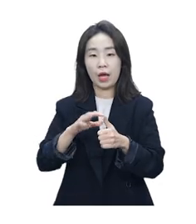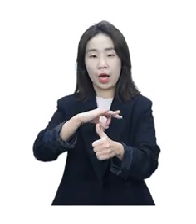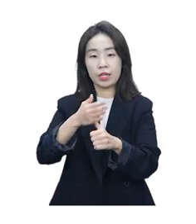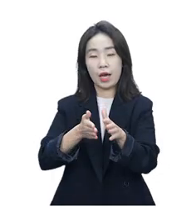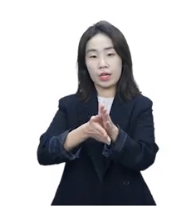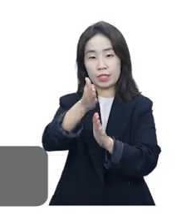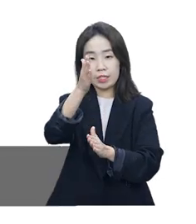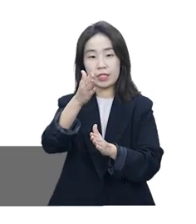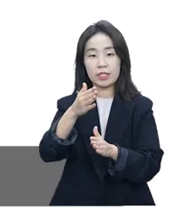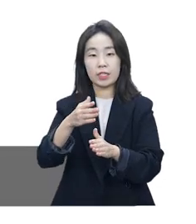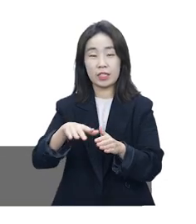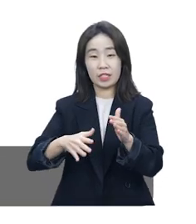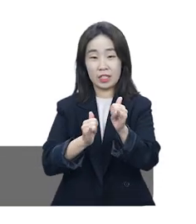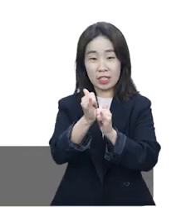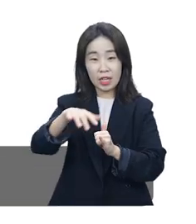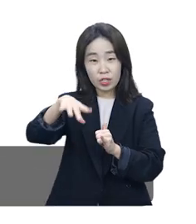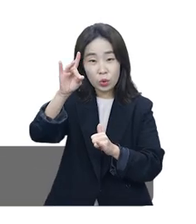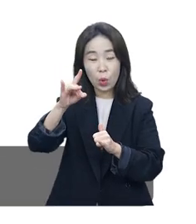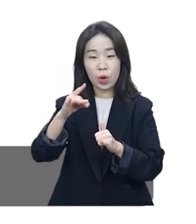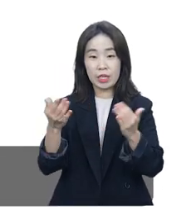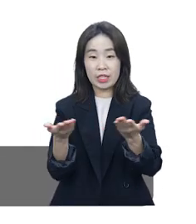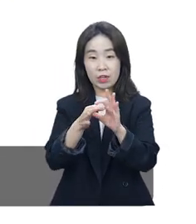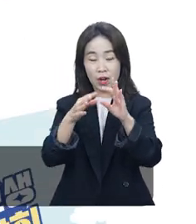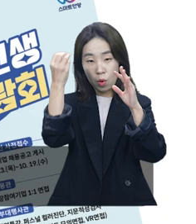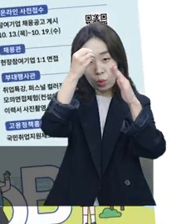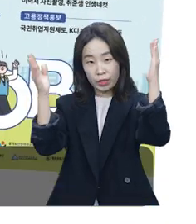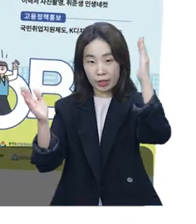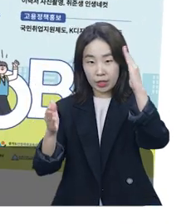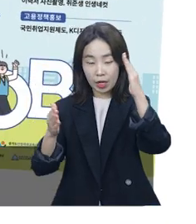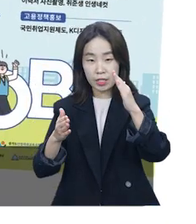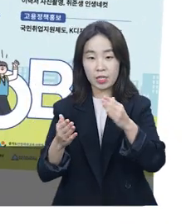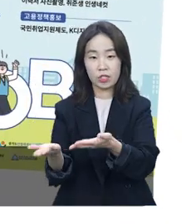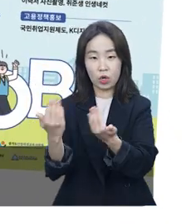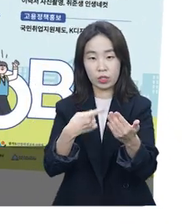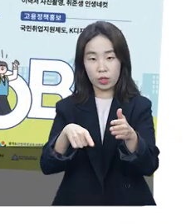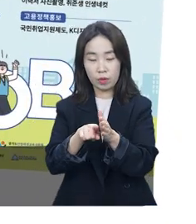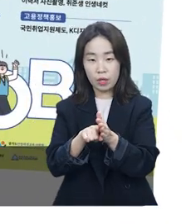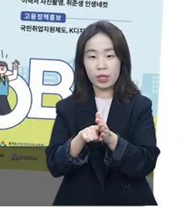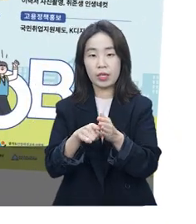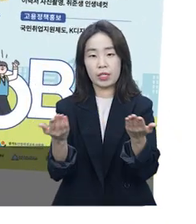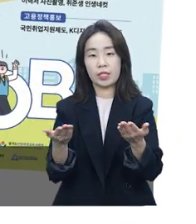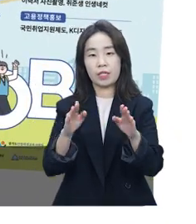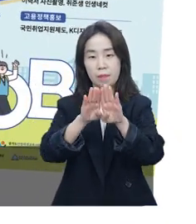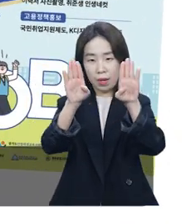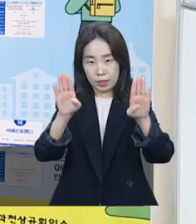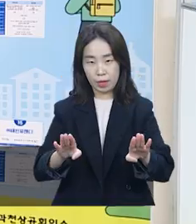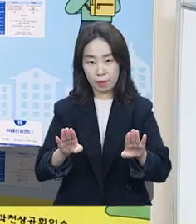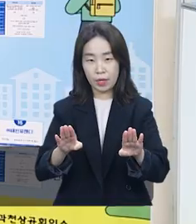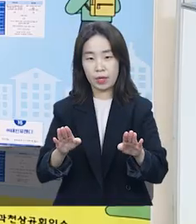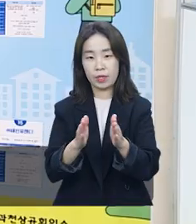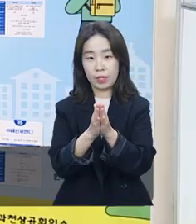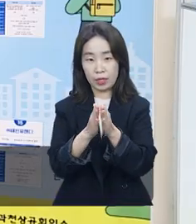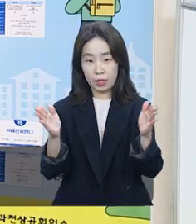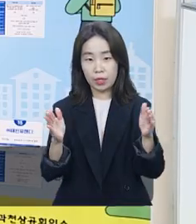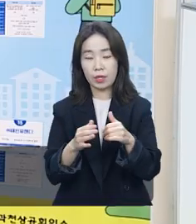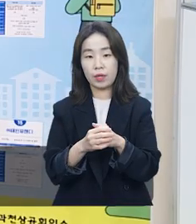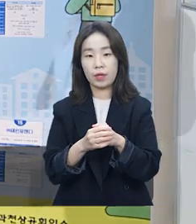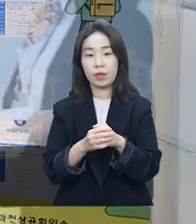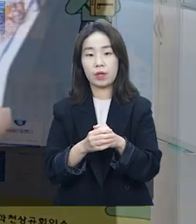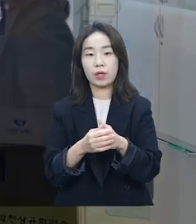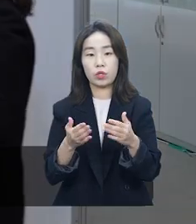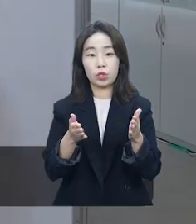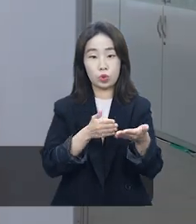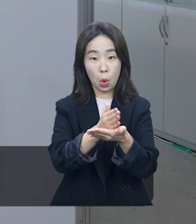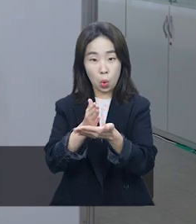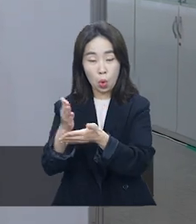안양시가 지자체 최초로 직업계 고교생의 안양 정착을 위한 일자리 박람회를 개최했는데요. 직업계 고교생의